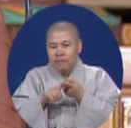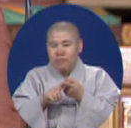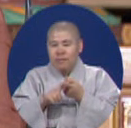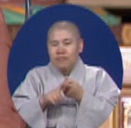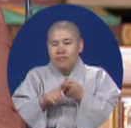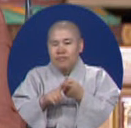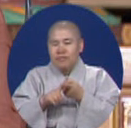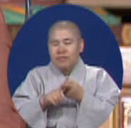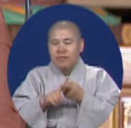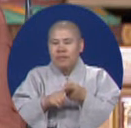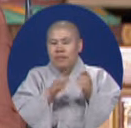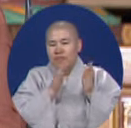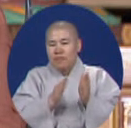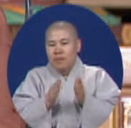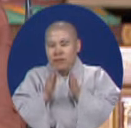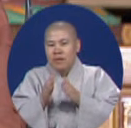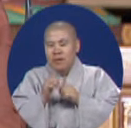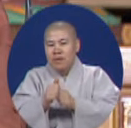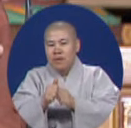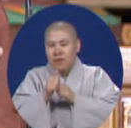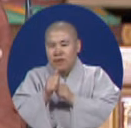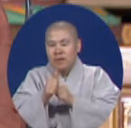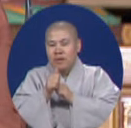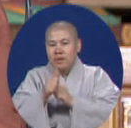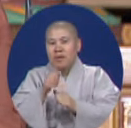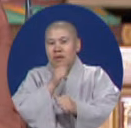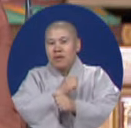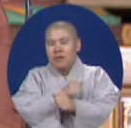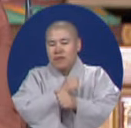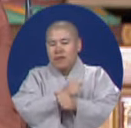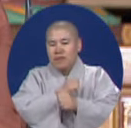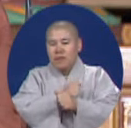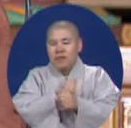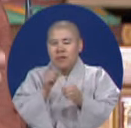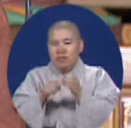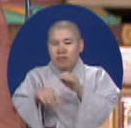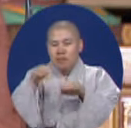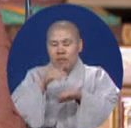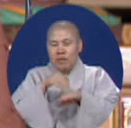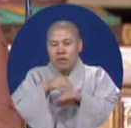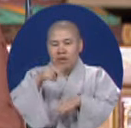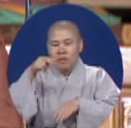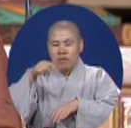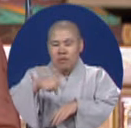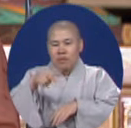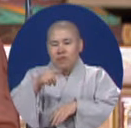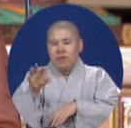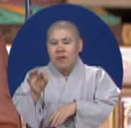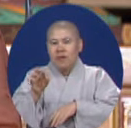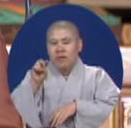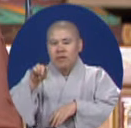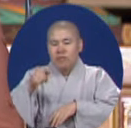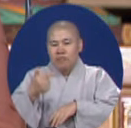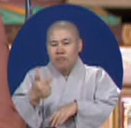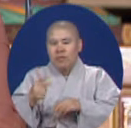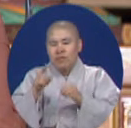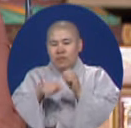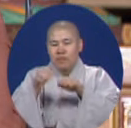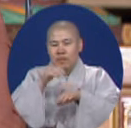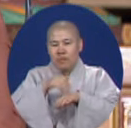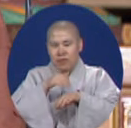그 과정을 따라서 해나가는 수행을 수상문 수행이다 이렇게 얘기를 합니다. 그럼